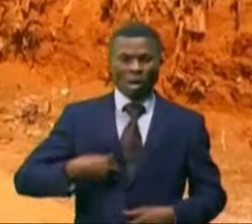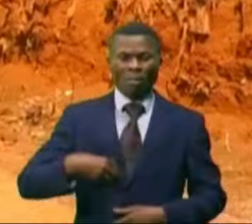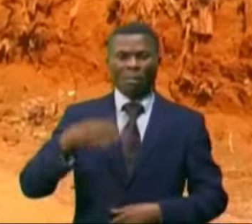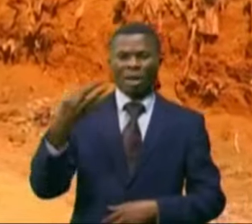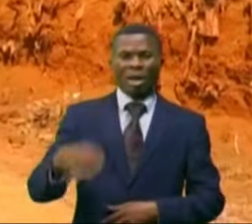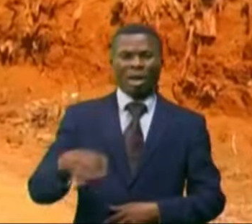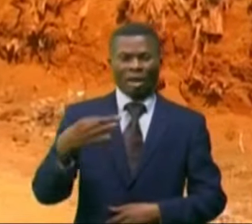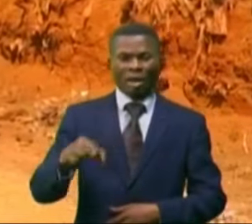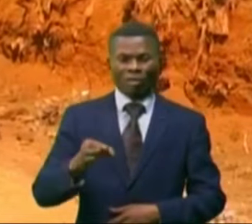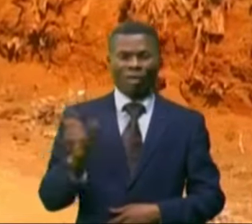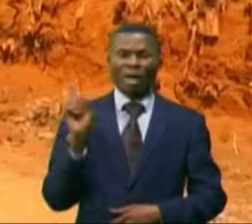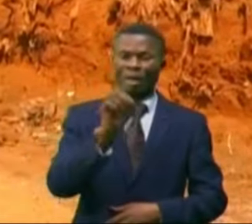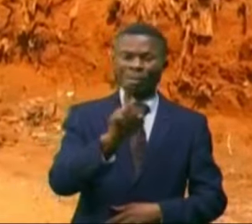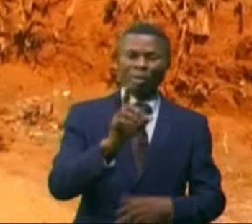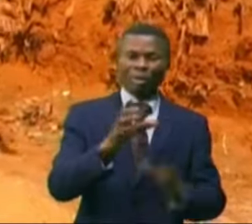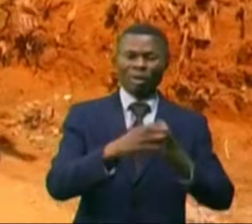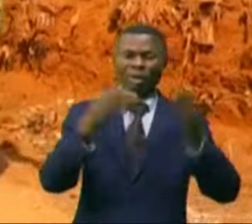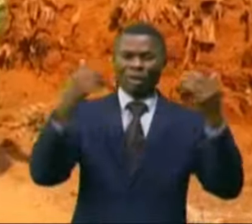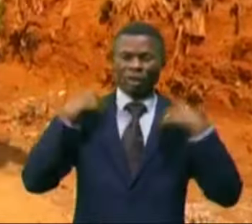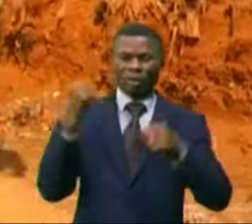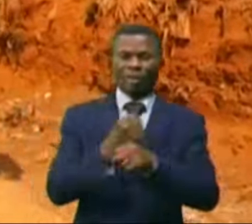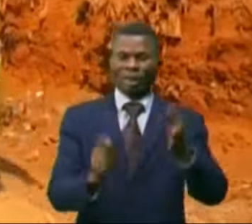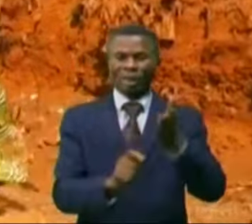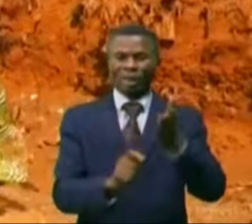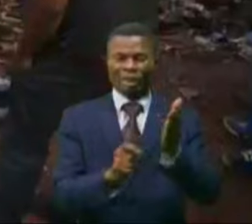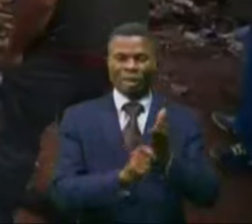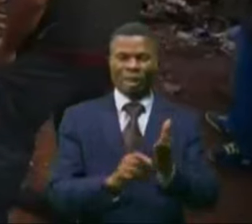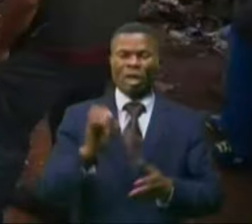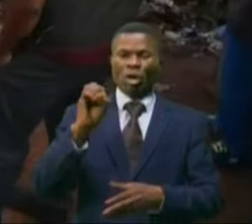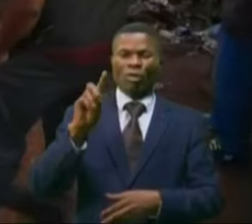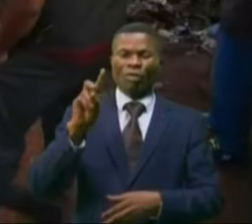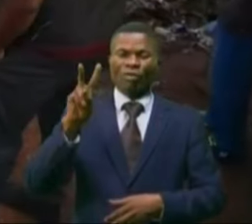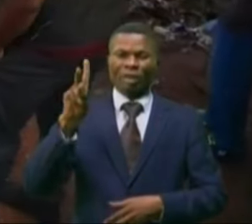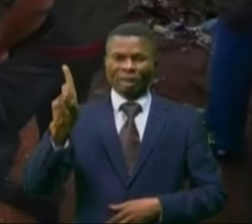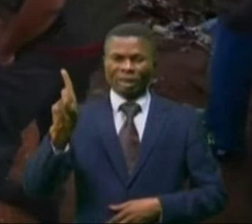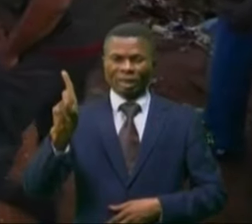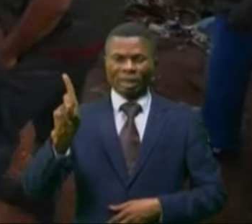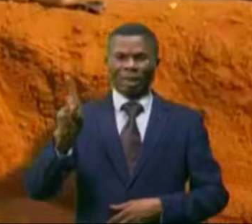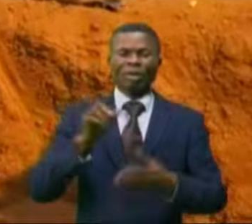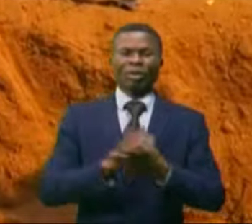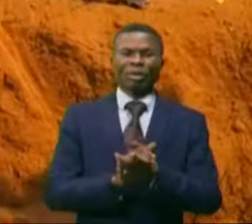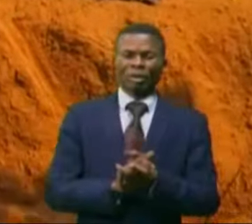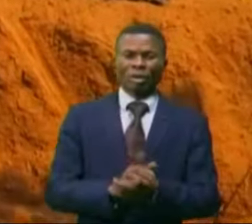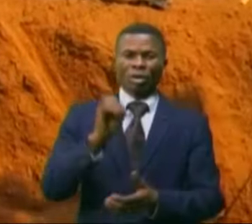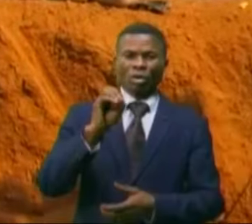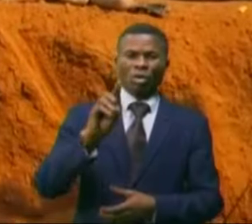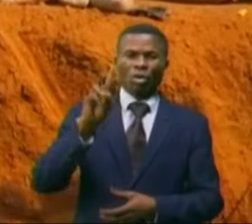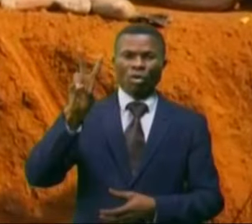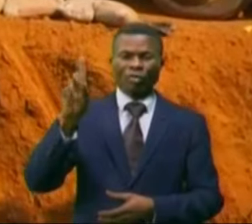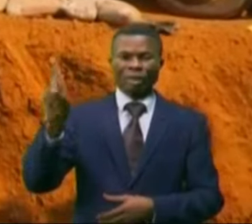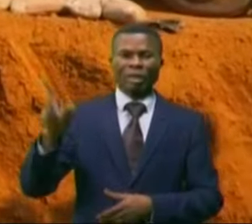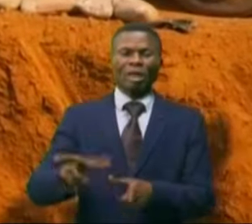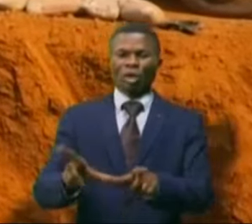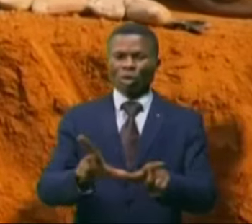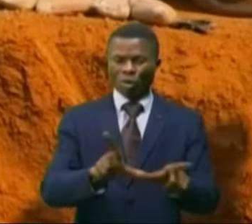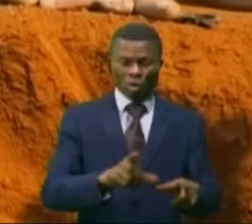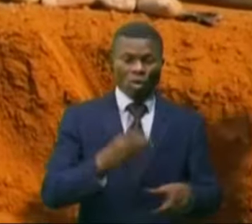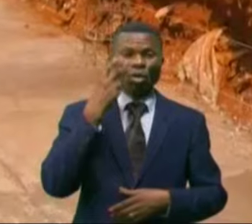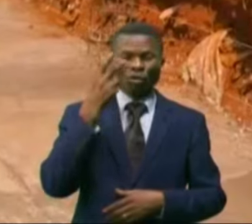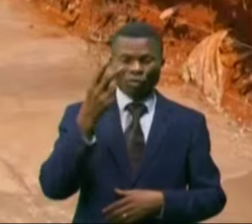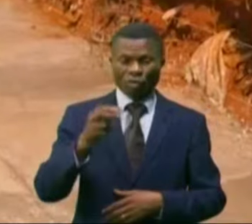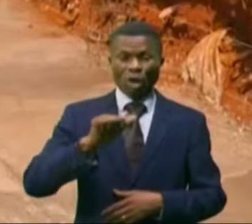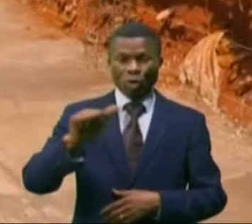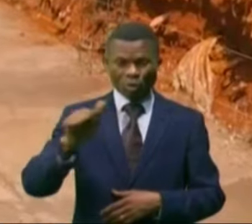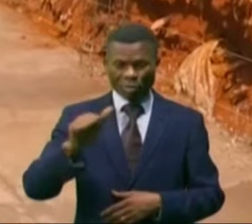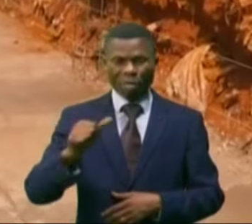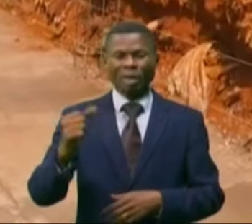fait accompagner du chef des services techniques de l'office de voirie et de drainage, OVD Lualaba, pour voir de visu